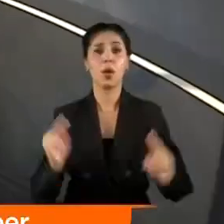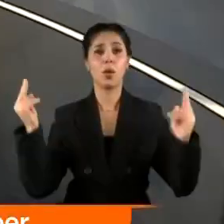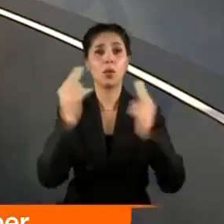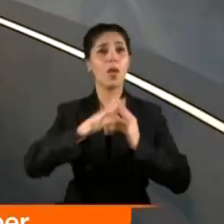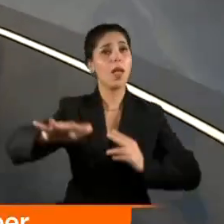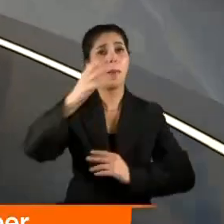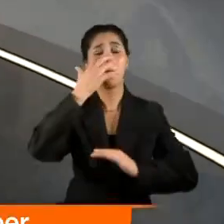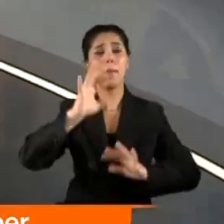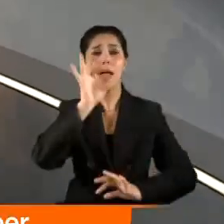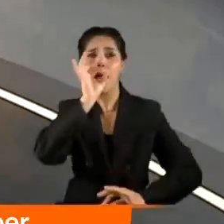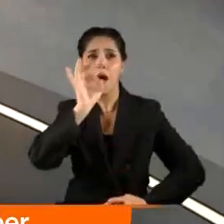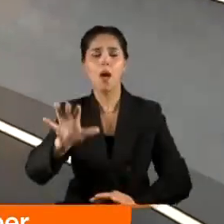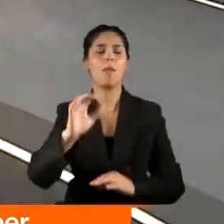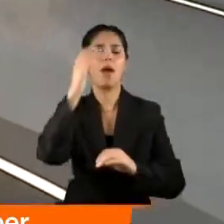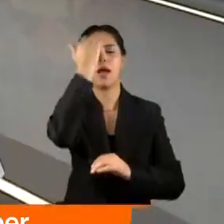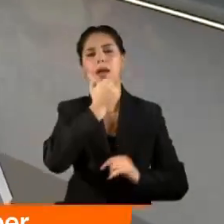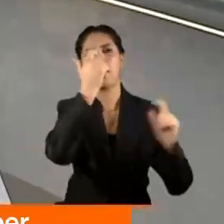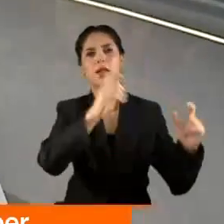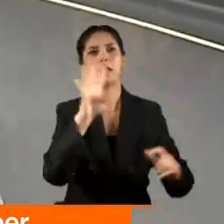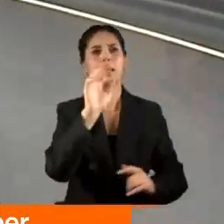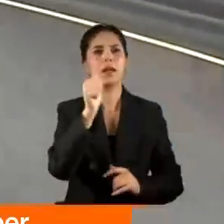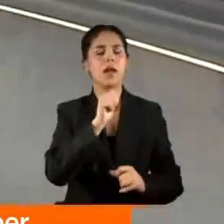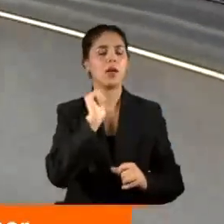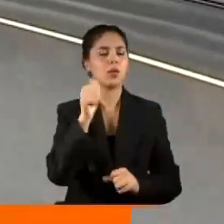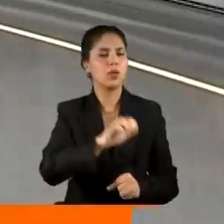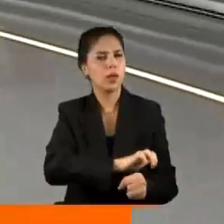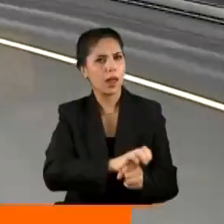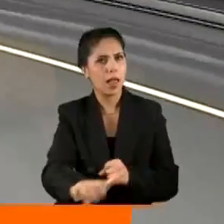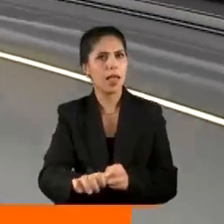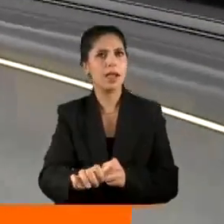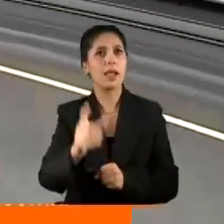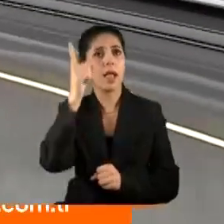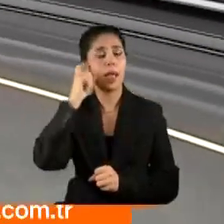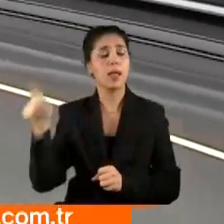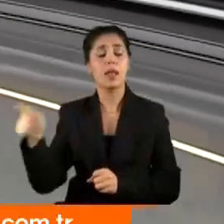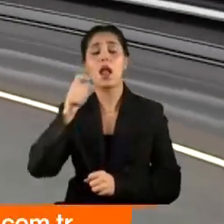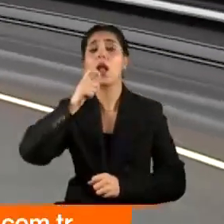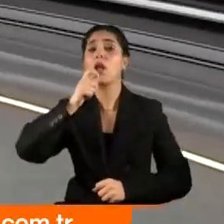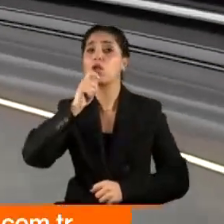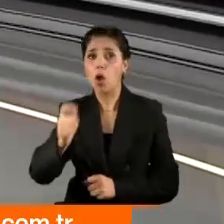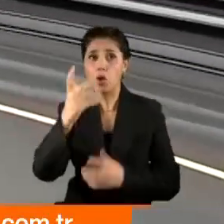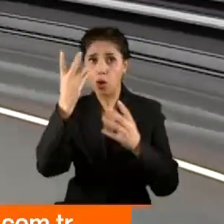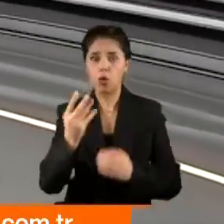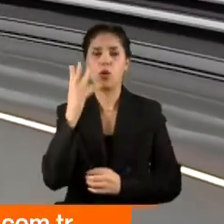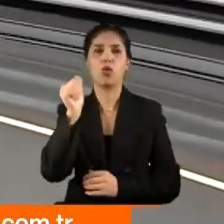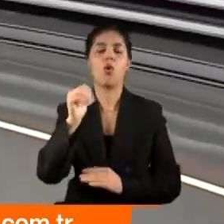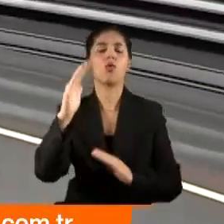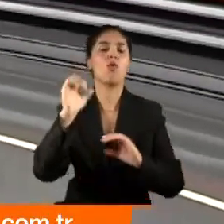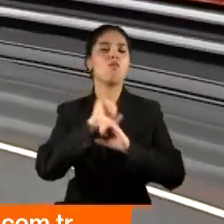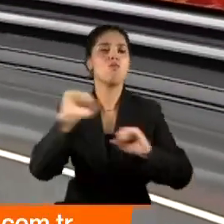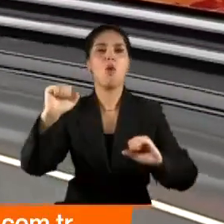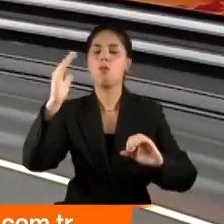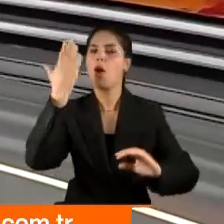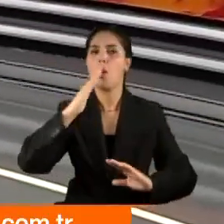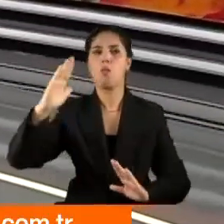Dünyanın beklediği haberdi. Gazze'de 46 gündür devam eden katliamlar. Şayet İsrail sözünde durursa 4 günlüğüne duracak. Bombalar susacak.